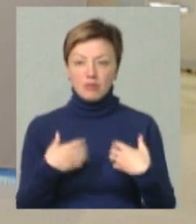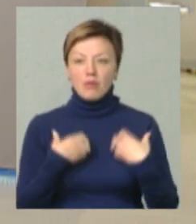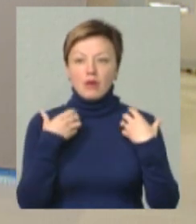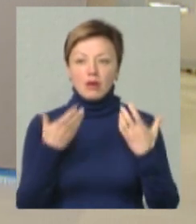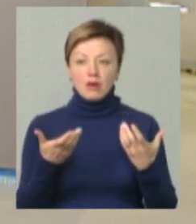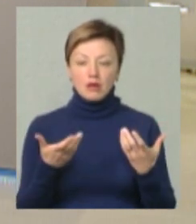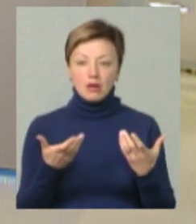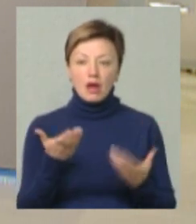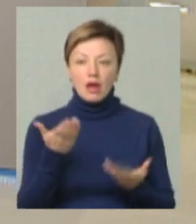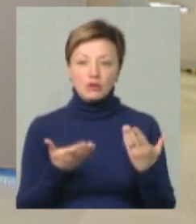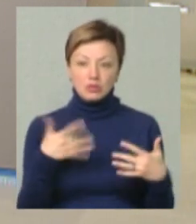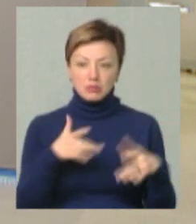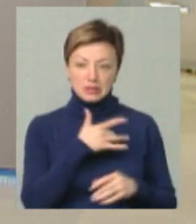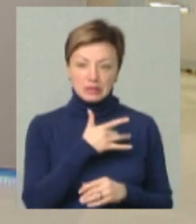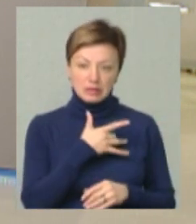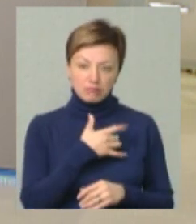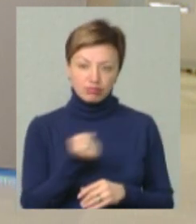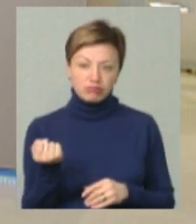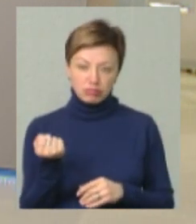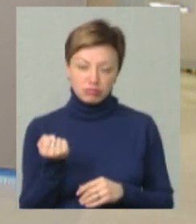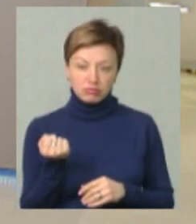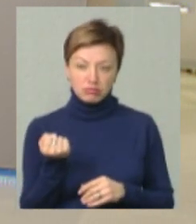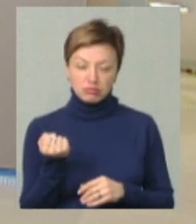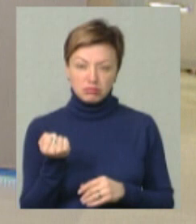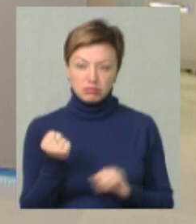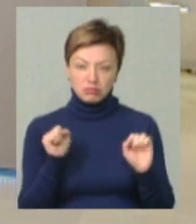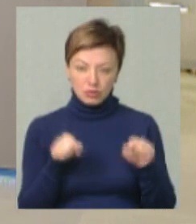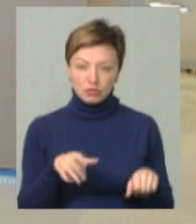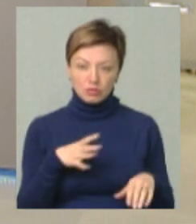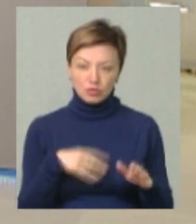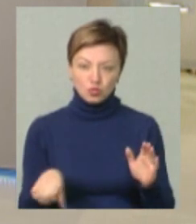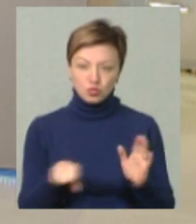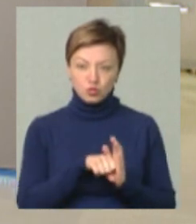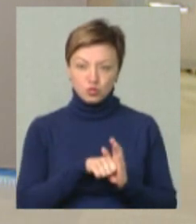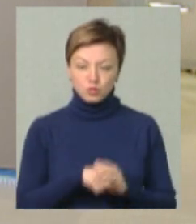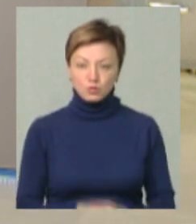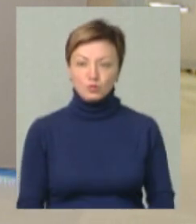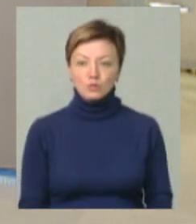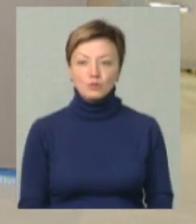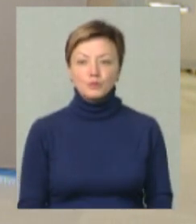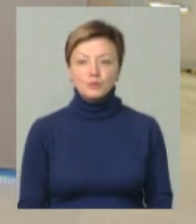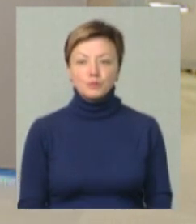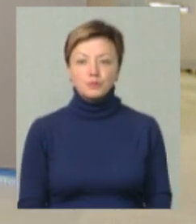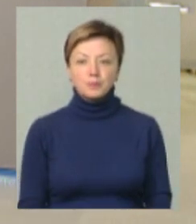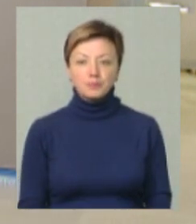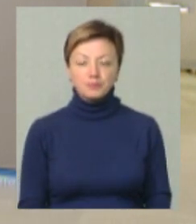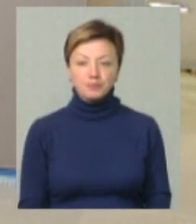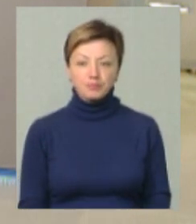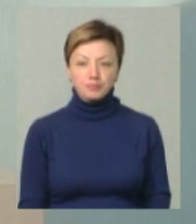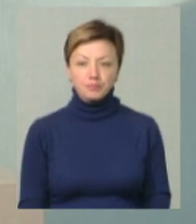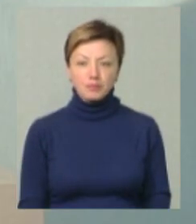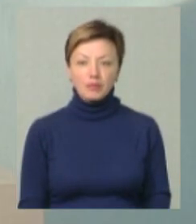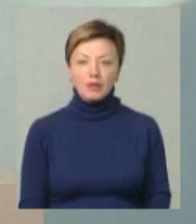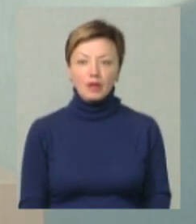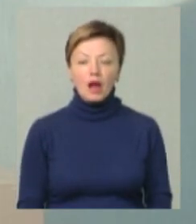пугається, і якщо слабе серце чи здоров'я, то може, скажімо, такий негатив статися. Так. Навіть так. Да. А як